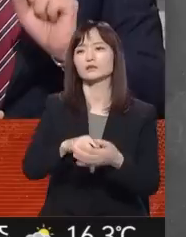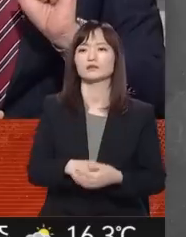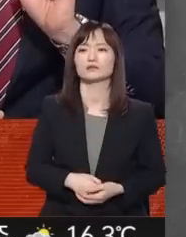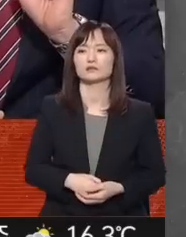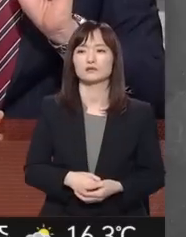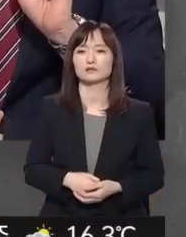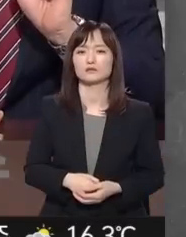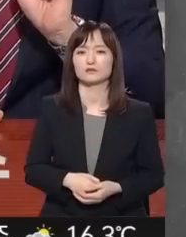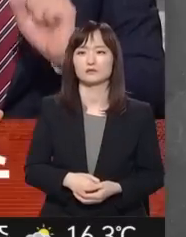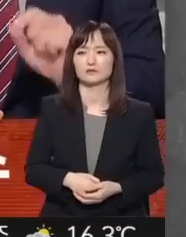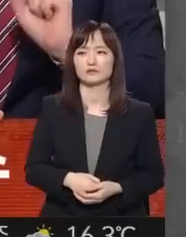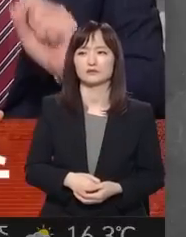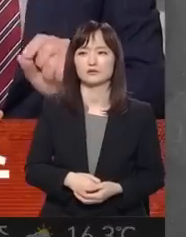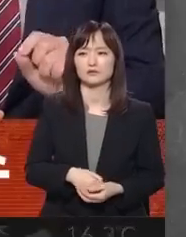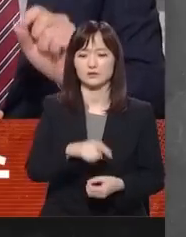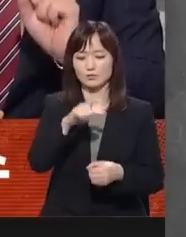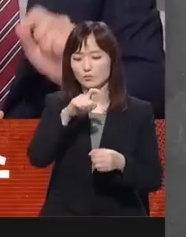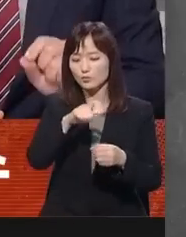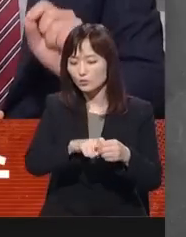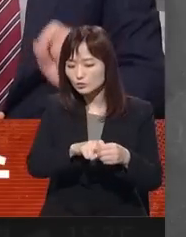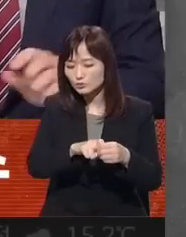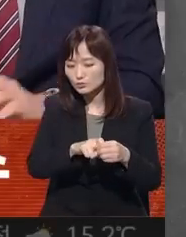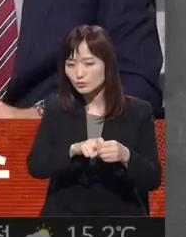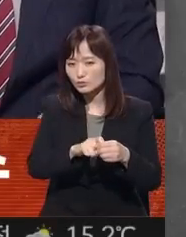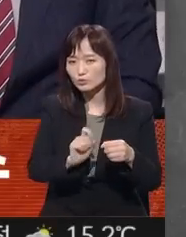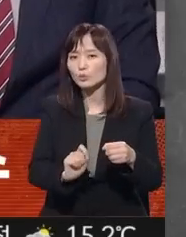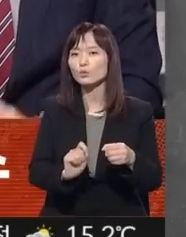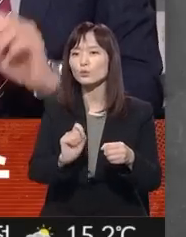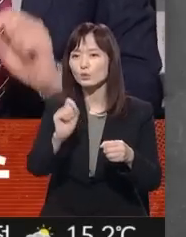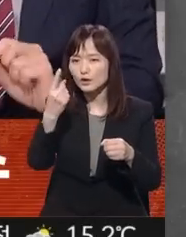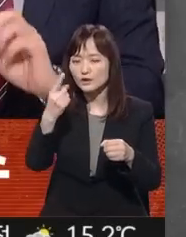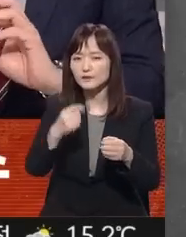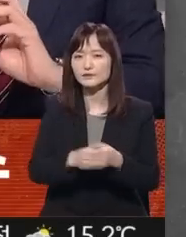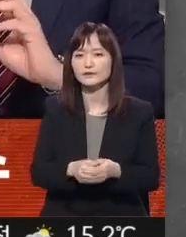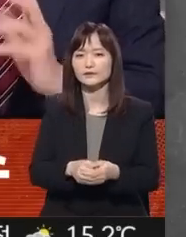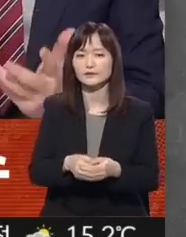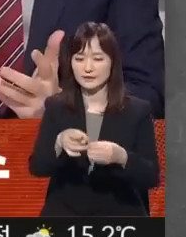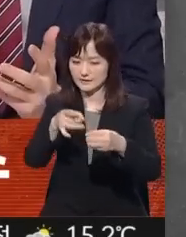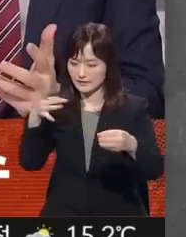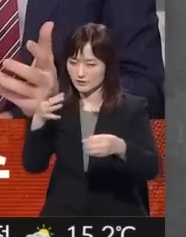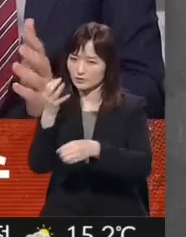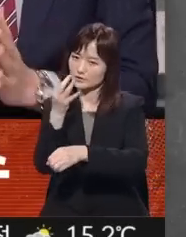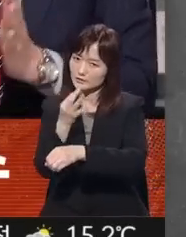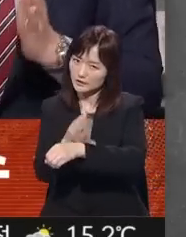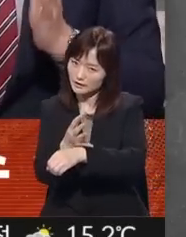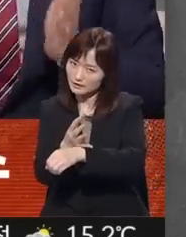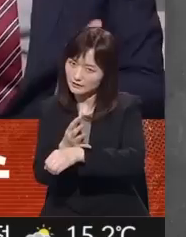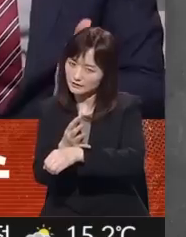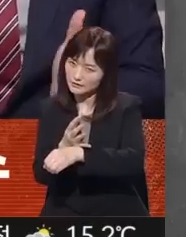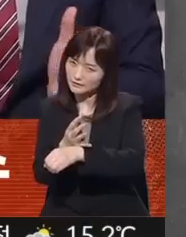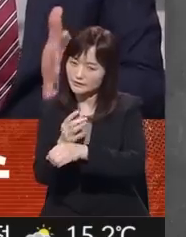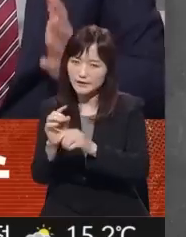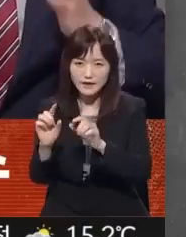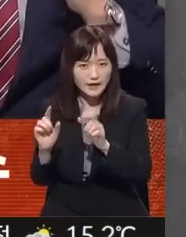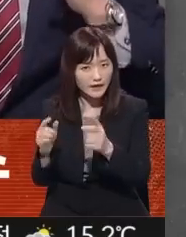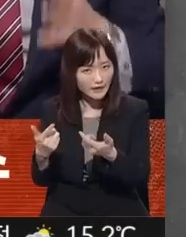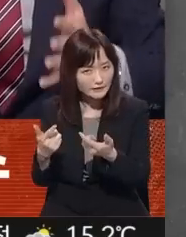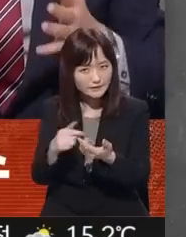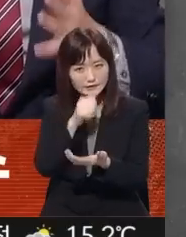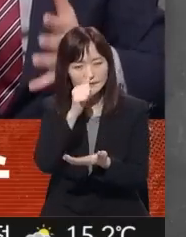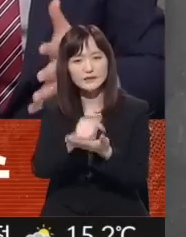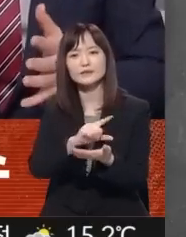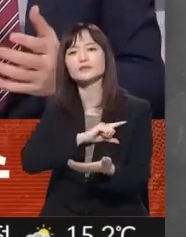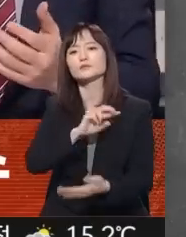목적에 의한 새총을 구입하고 그것을 연습했는지 안 했는지 그러면 죄명은 달라질 수 있습니다 이게 죄송스러운 말씀이지만